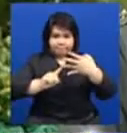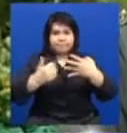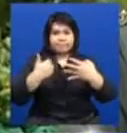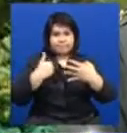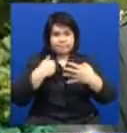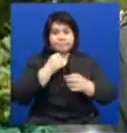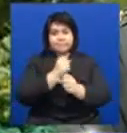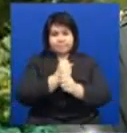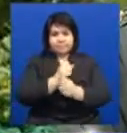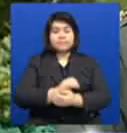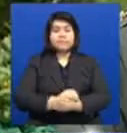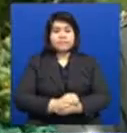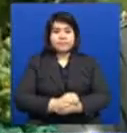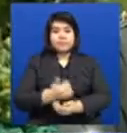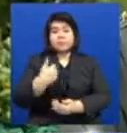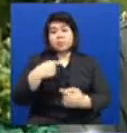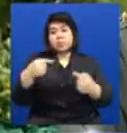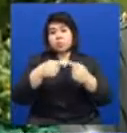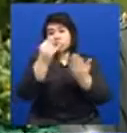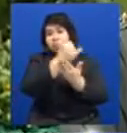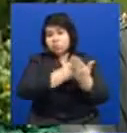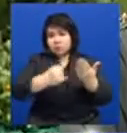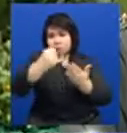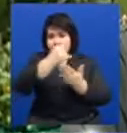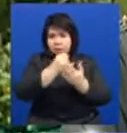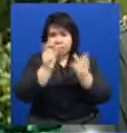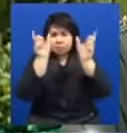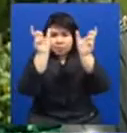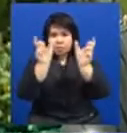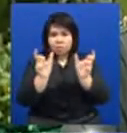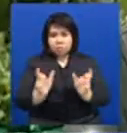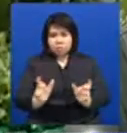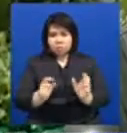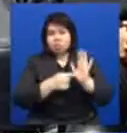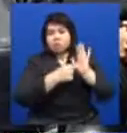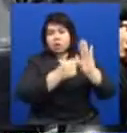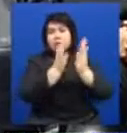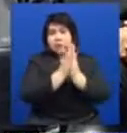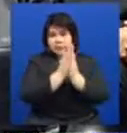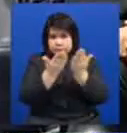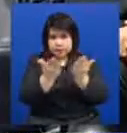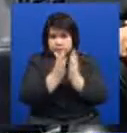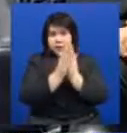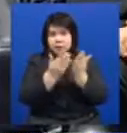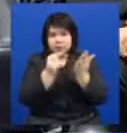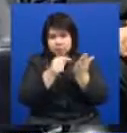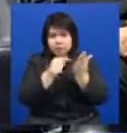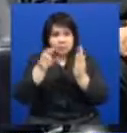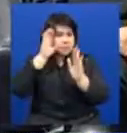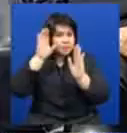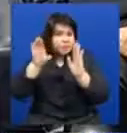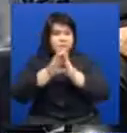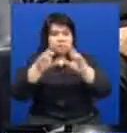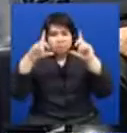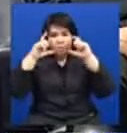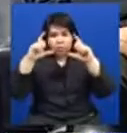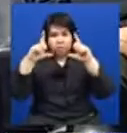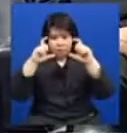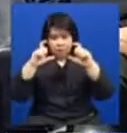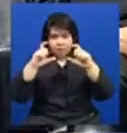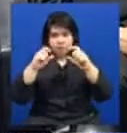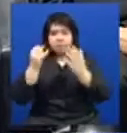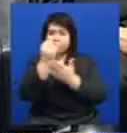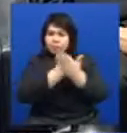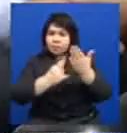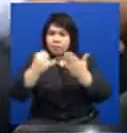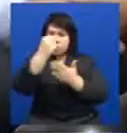ราชกุมารีทั้งด้านศิลปกรรมและวรรณกรรมเช่นหนังสือพระราชนิพนธ์ภาพถ่ายฝีพระหัตถ์และภาพจิตรกรร